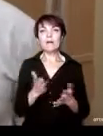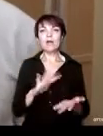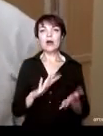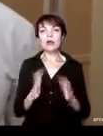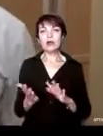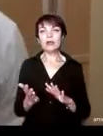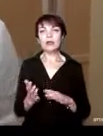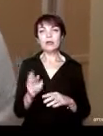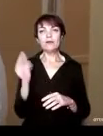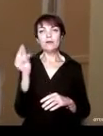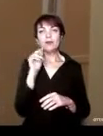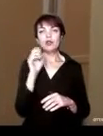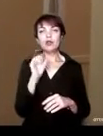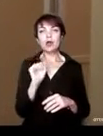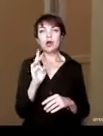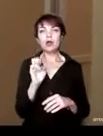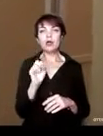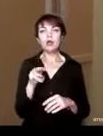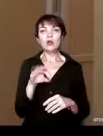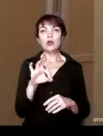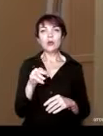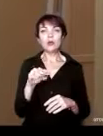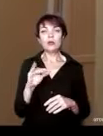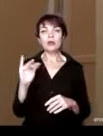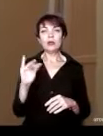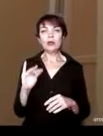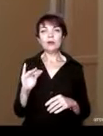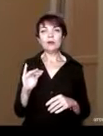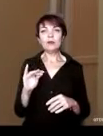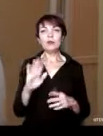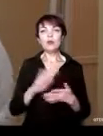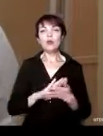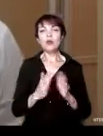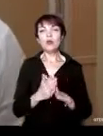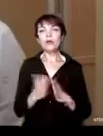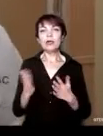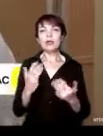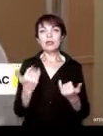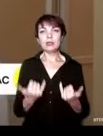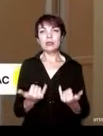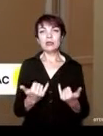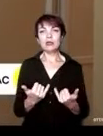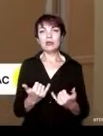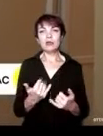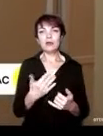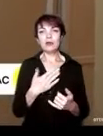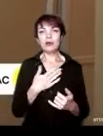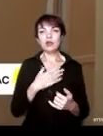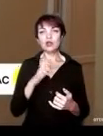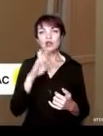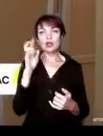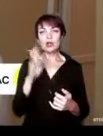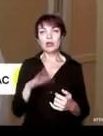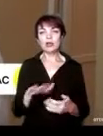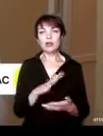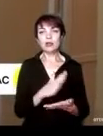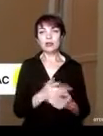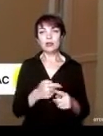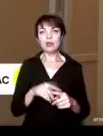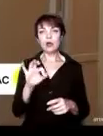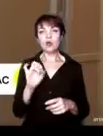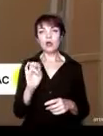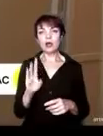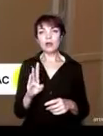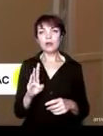варіант вивчення анатомії в умовах, які зараз в нашій країні є. Це онлайн